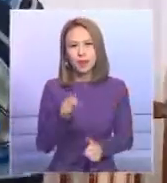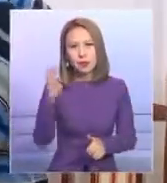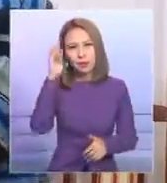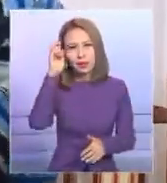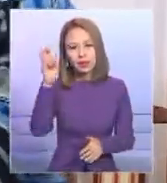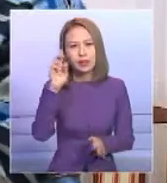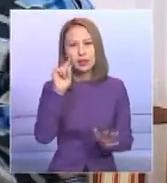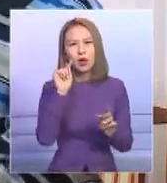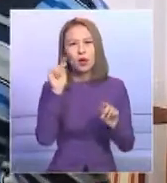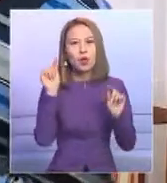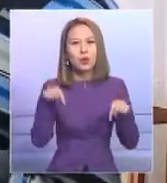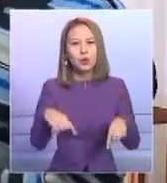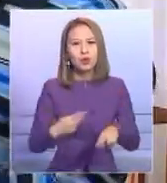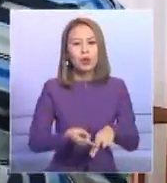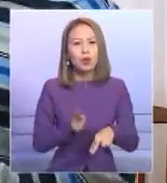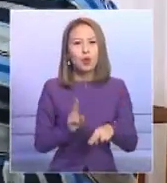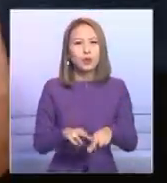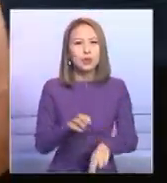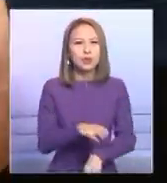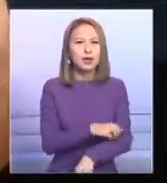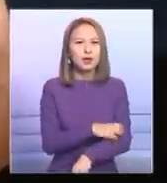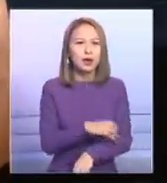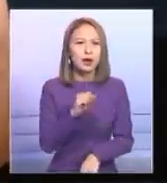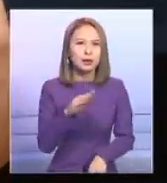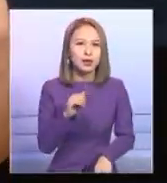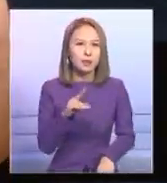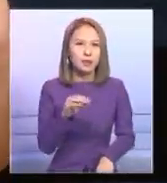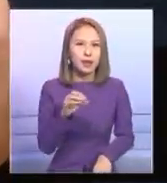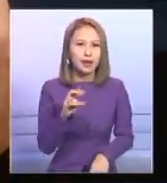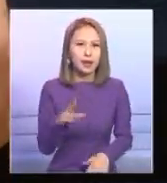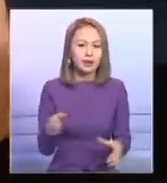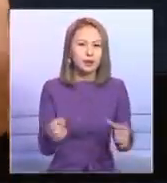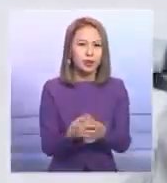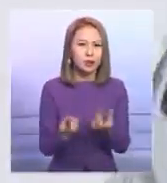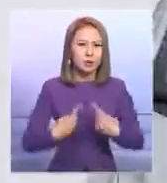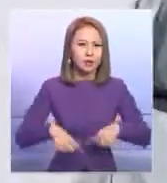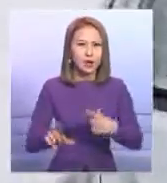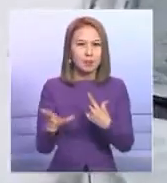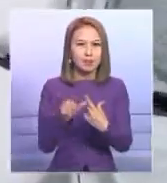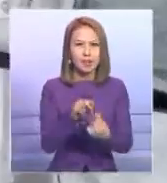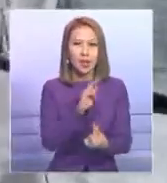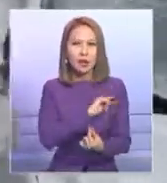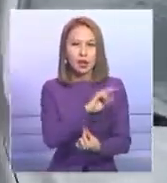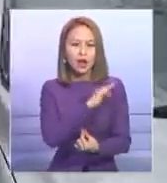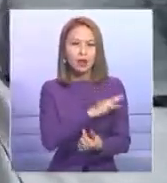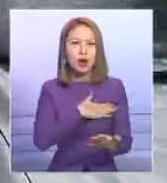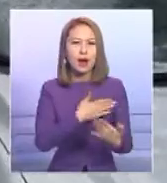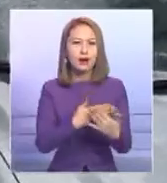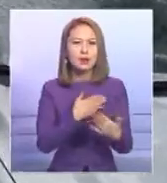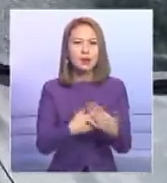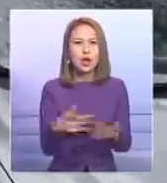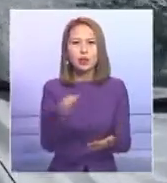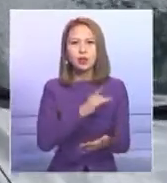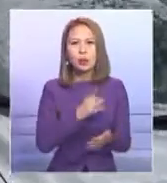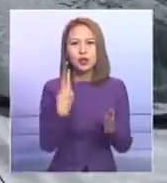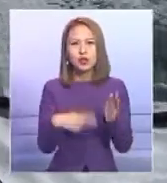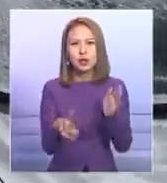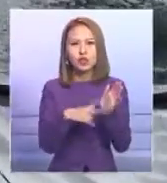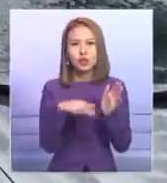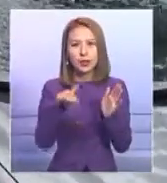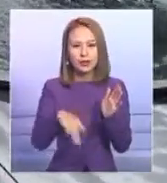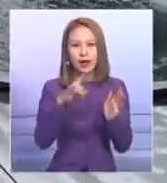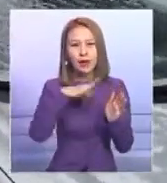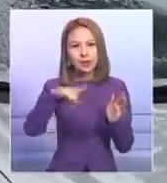өтті. Оны мемлекеттік кірістер комитеті мен атамекен палатасы бірлесіп ұйымдастырған. Акцияға республика бойынша 27